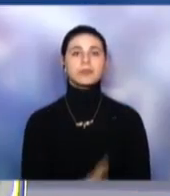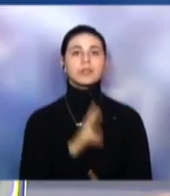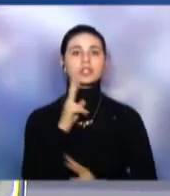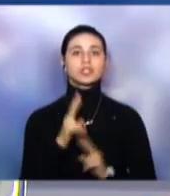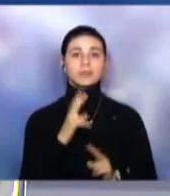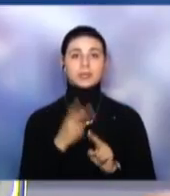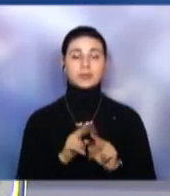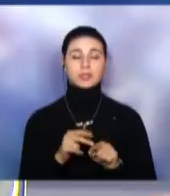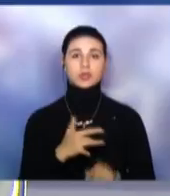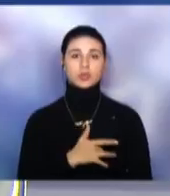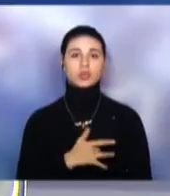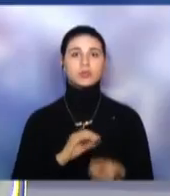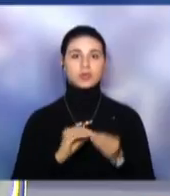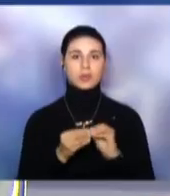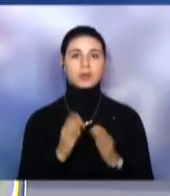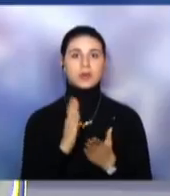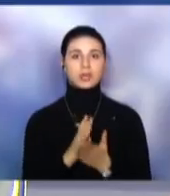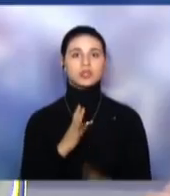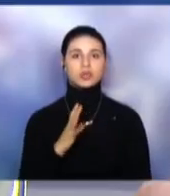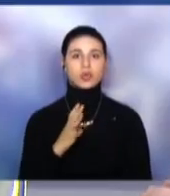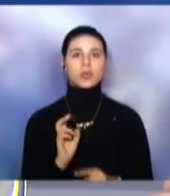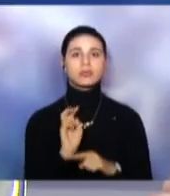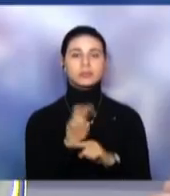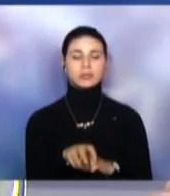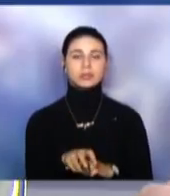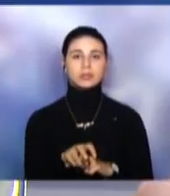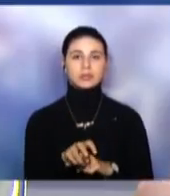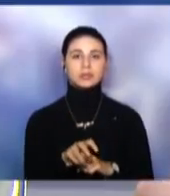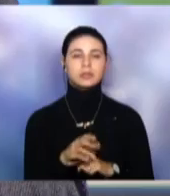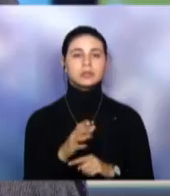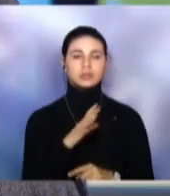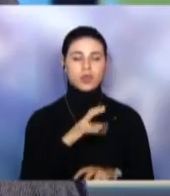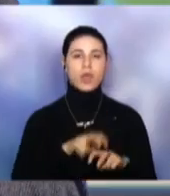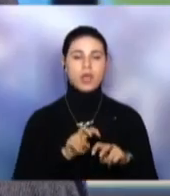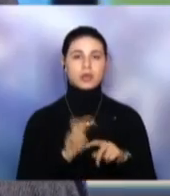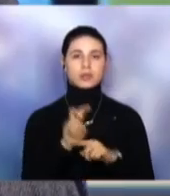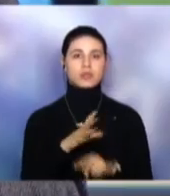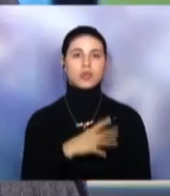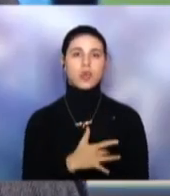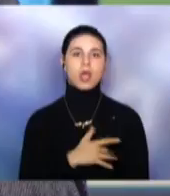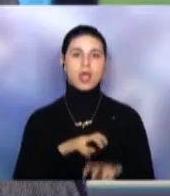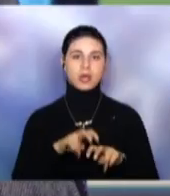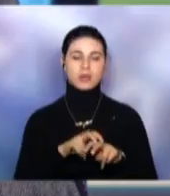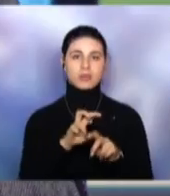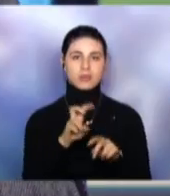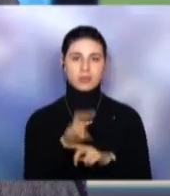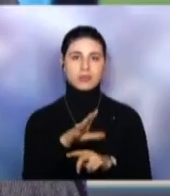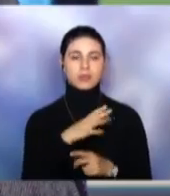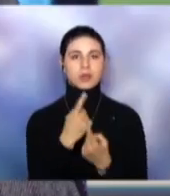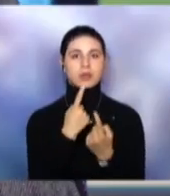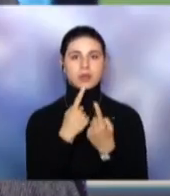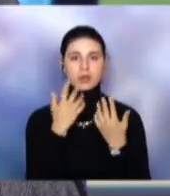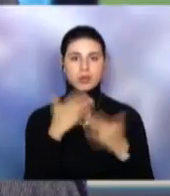ჩივილების გამო, გულისმხრივ ჩივილების გამო იყო თავის დროზე კონსულტირებული კარდიოლოგების მიერ